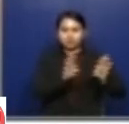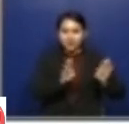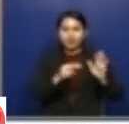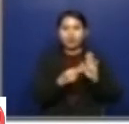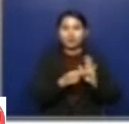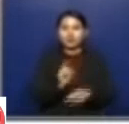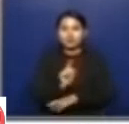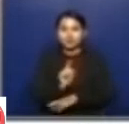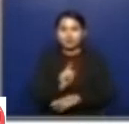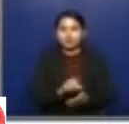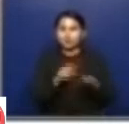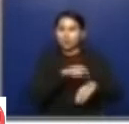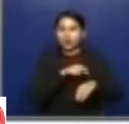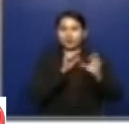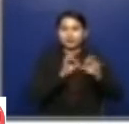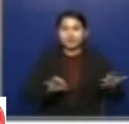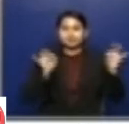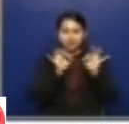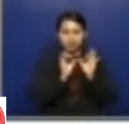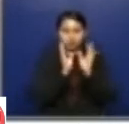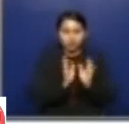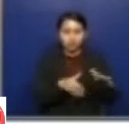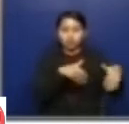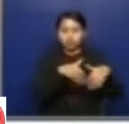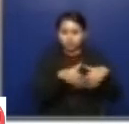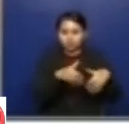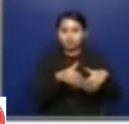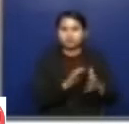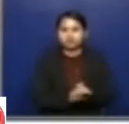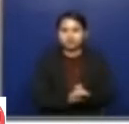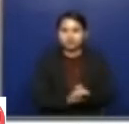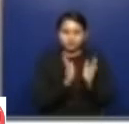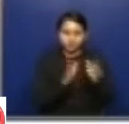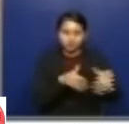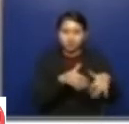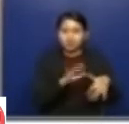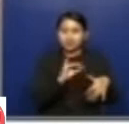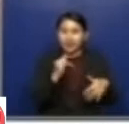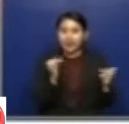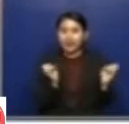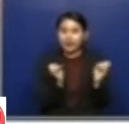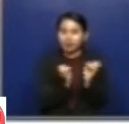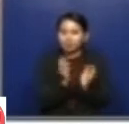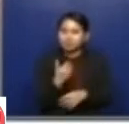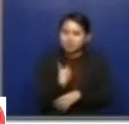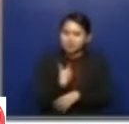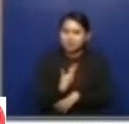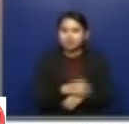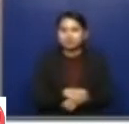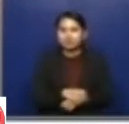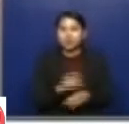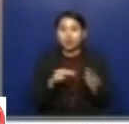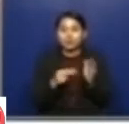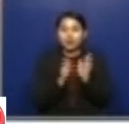งเวลาที่สำคัญที่ชาวบ้านในพื้นที่ที่อาจจะได้รับผลกระทบจากเหมืองแร่ได้มีส่วน